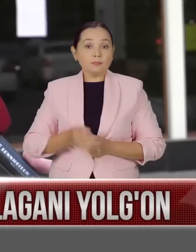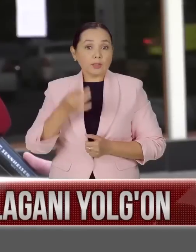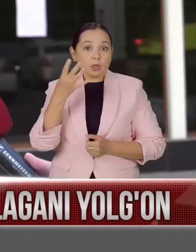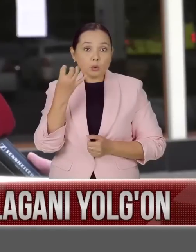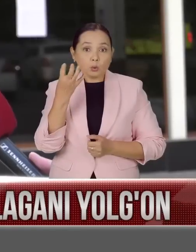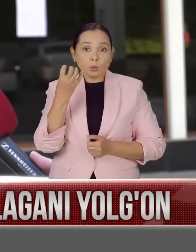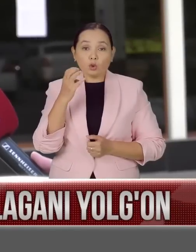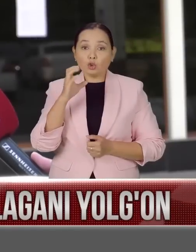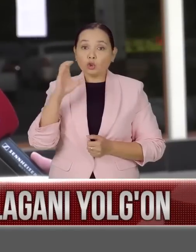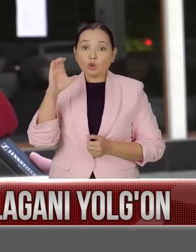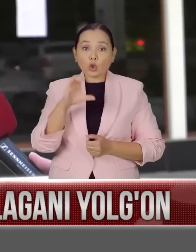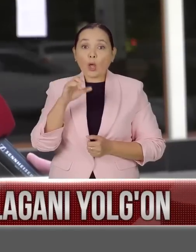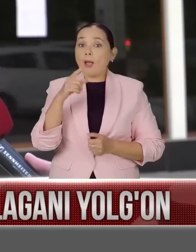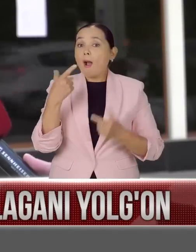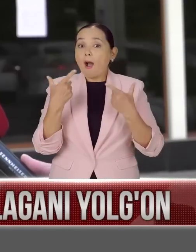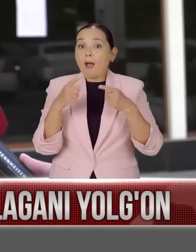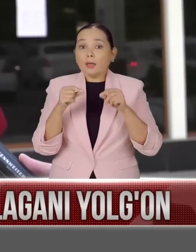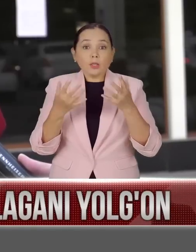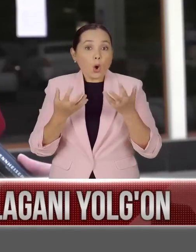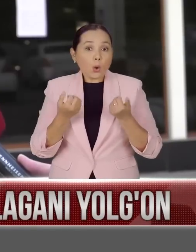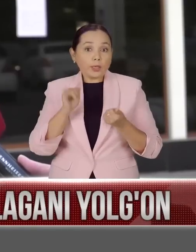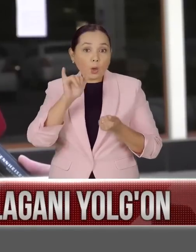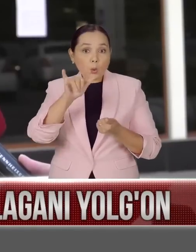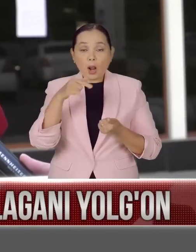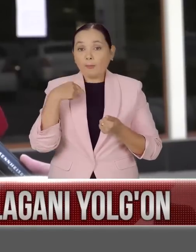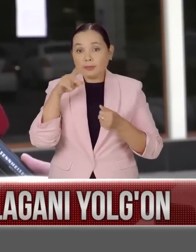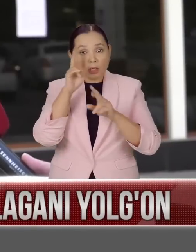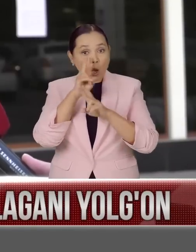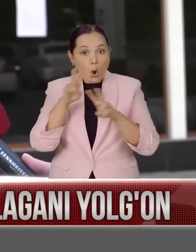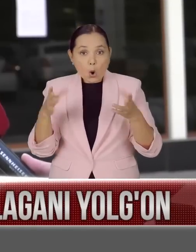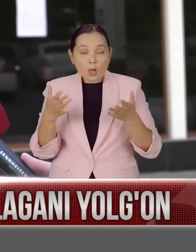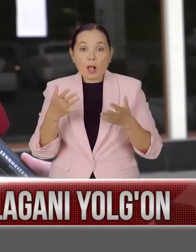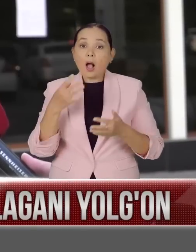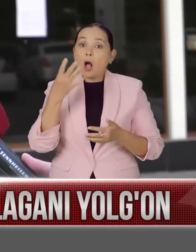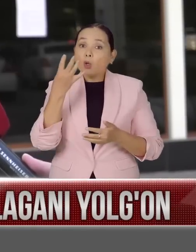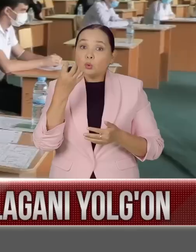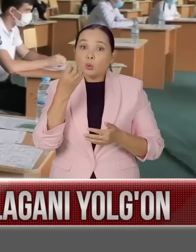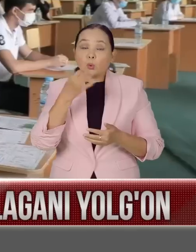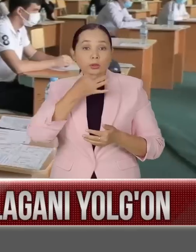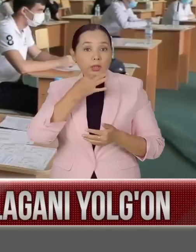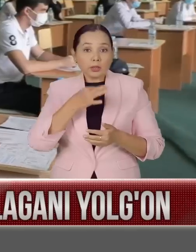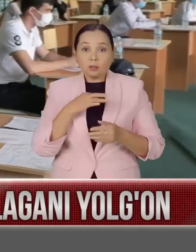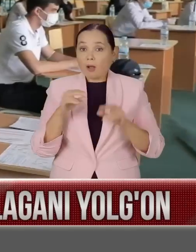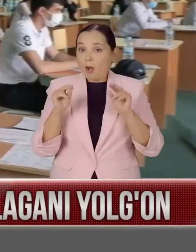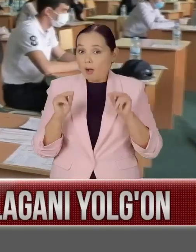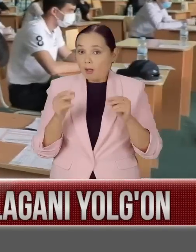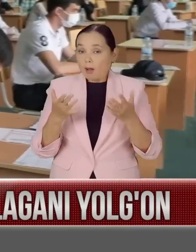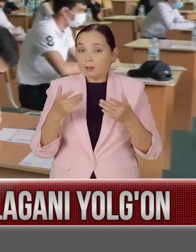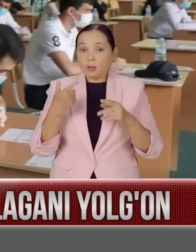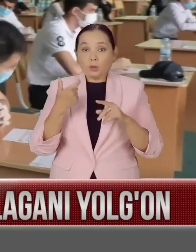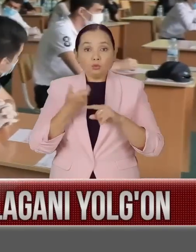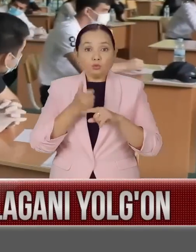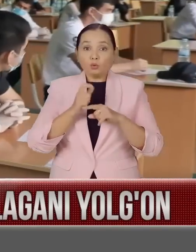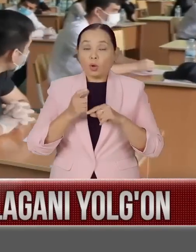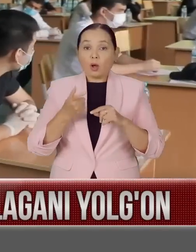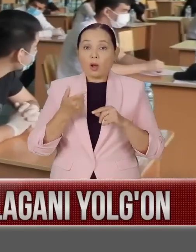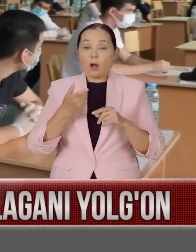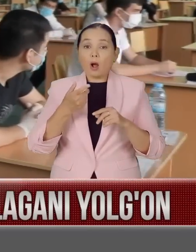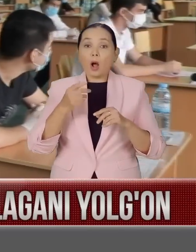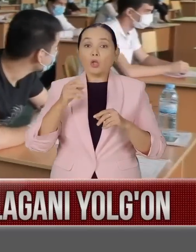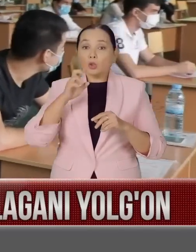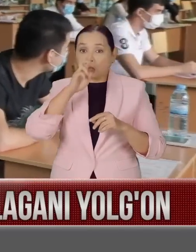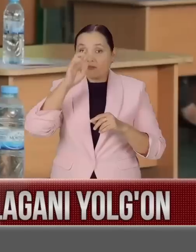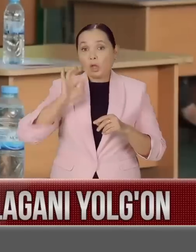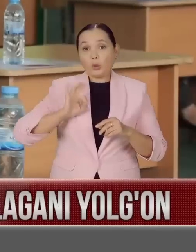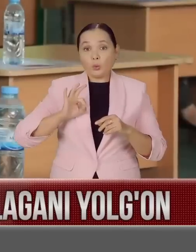Turistda sonli endi ular qayerdan olgan endi bizga qorong'u lekin turistda deyish juda haqiqatdan juda ham uzoq. Toshkent davlat yuridik